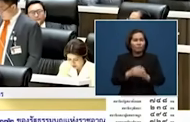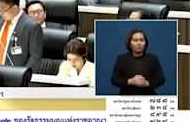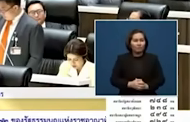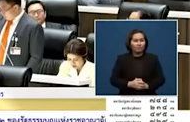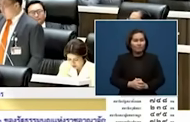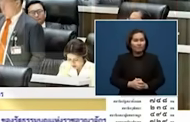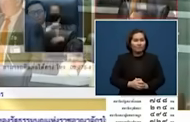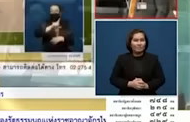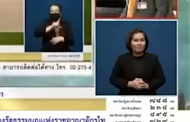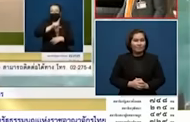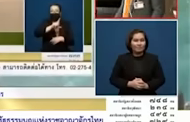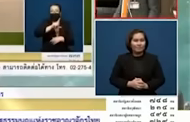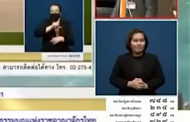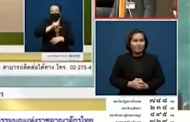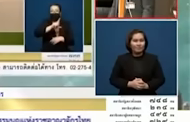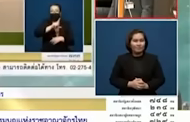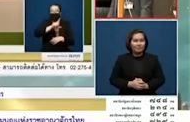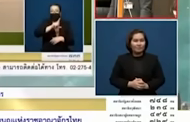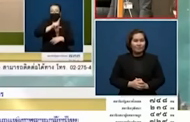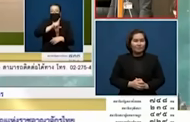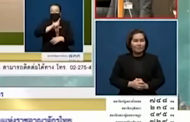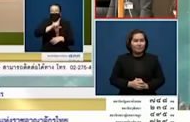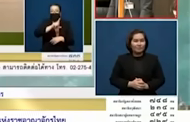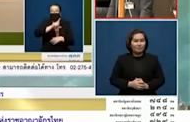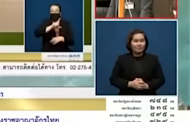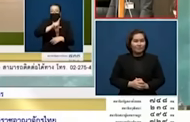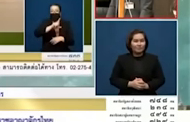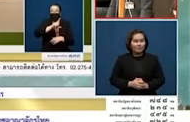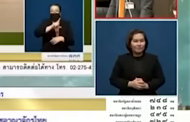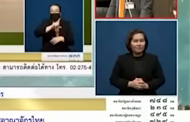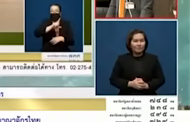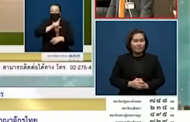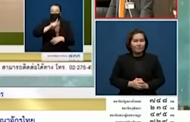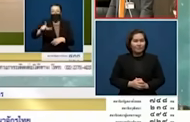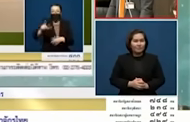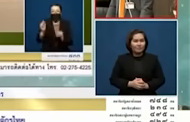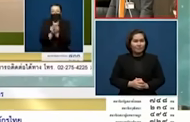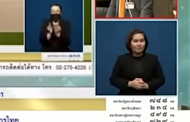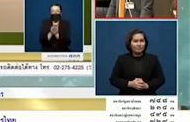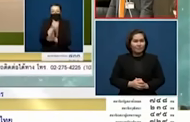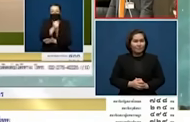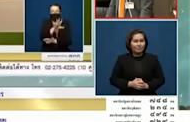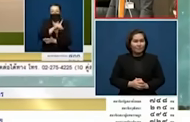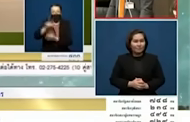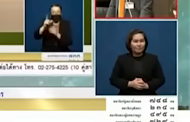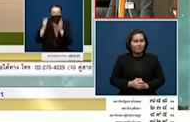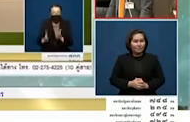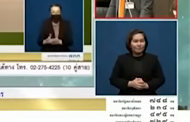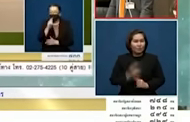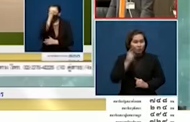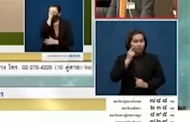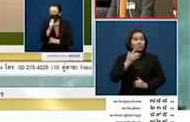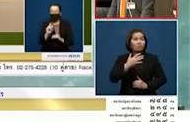ก2ปีก่อนนะมาเปิดแล้วก็บอกว่าพอเปิดไปแล้วนะตอนนั้นคุณวันนอกลับม